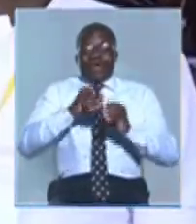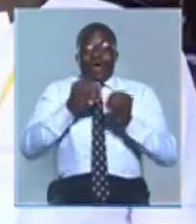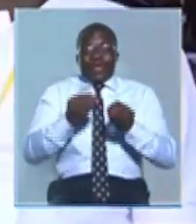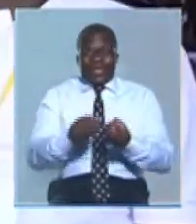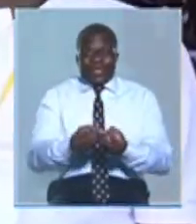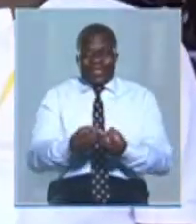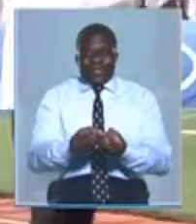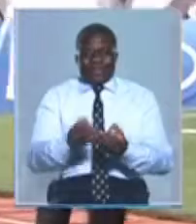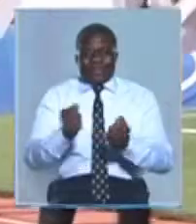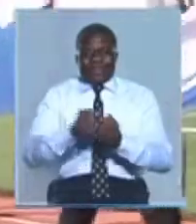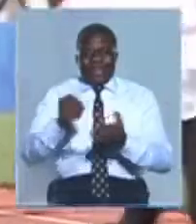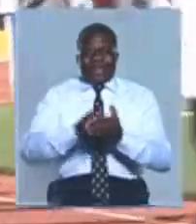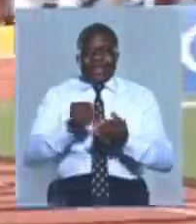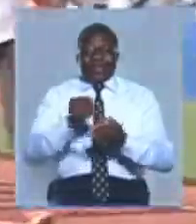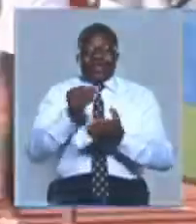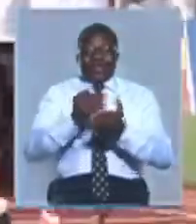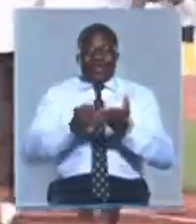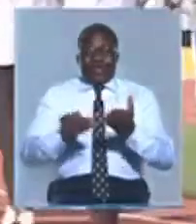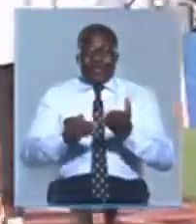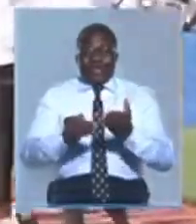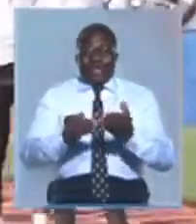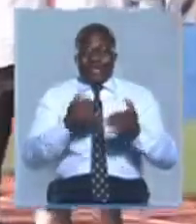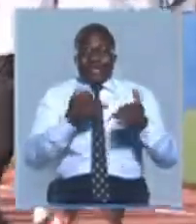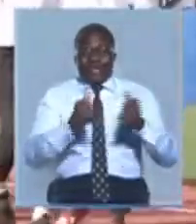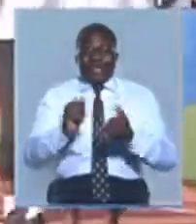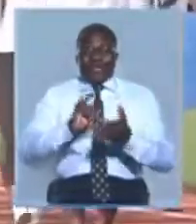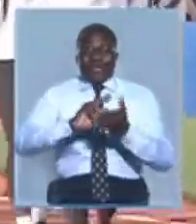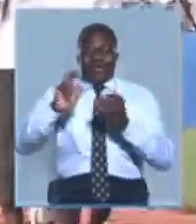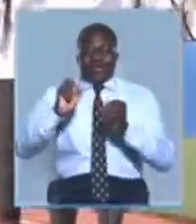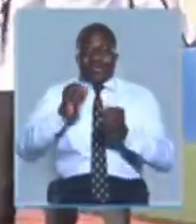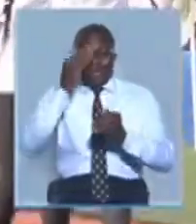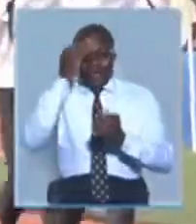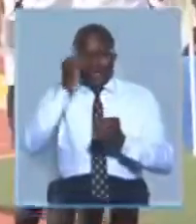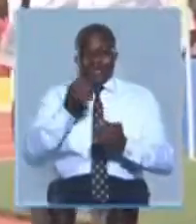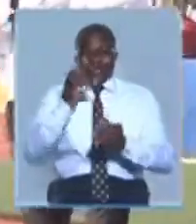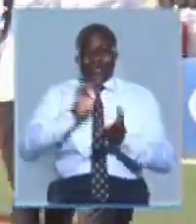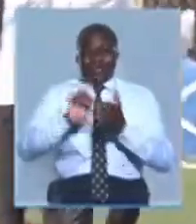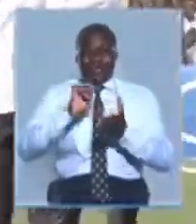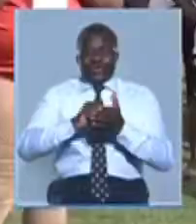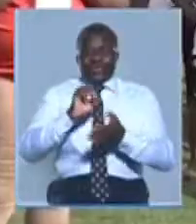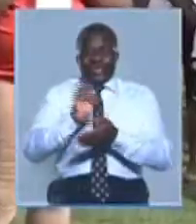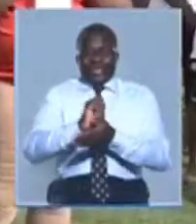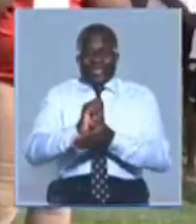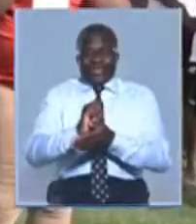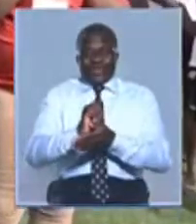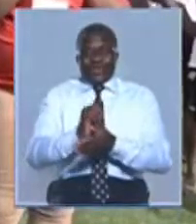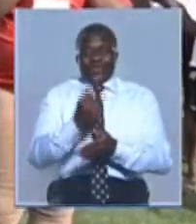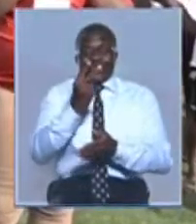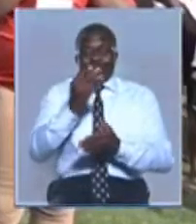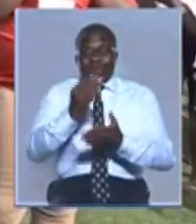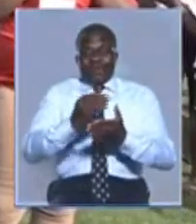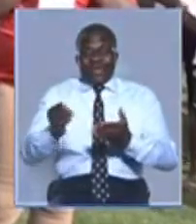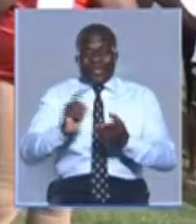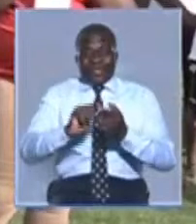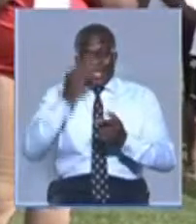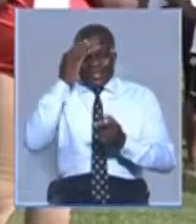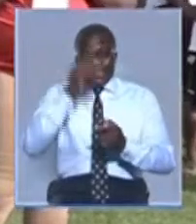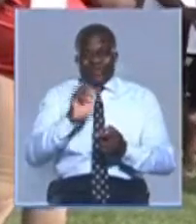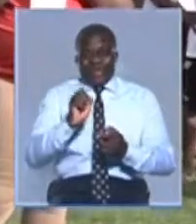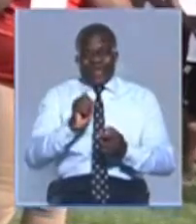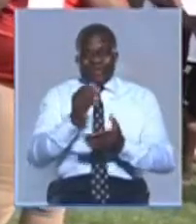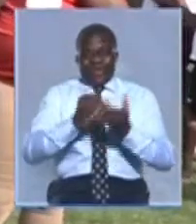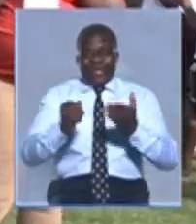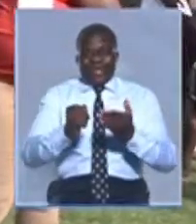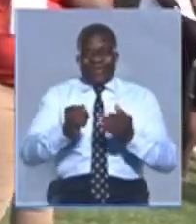organisée. Avec un nouveau format, les Jeux universitaires ont connu pour le compte de cette édition deux phases, à savoir la